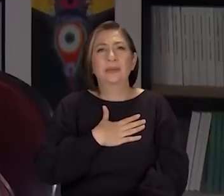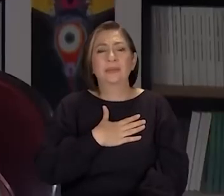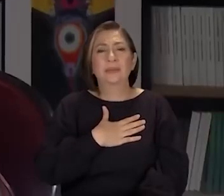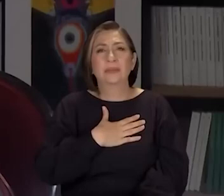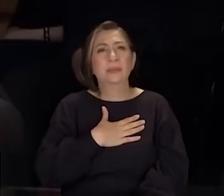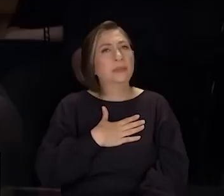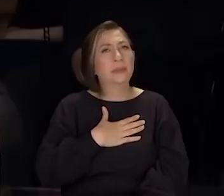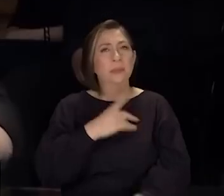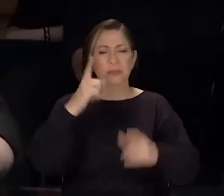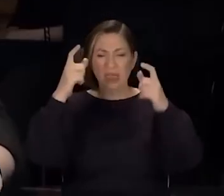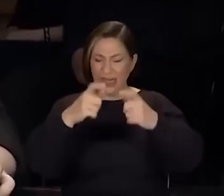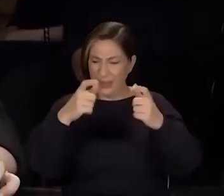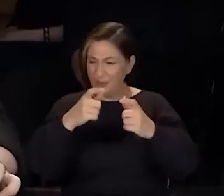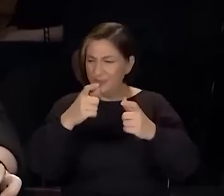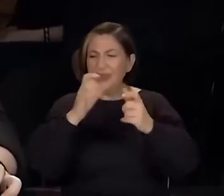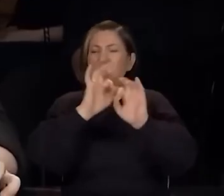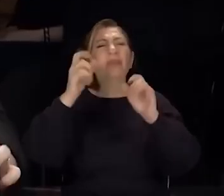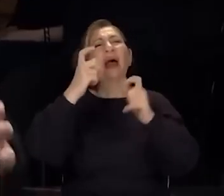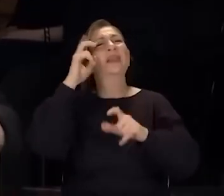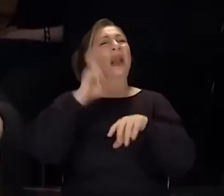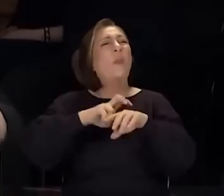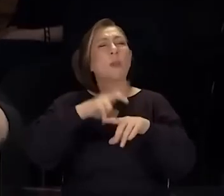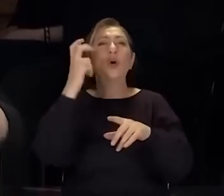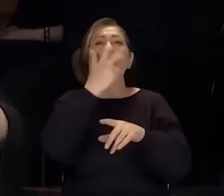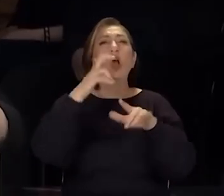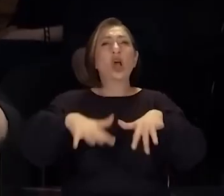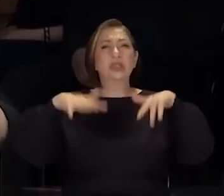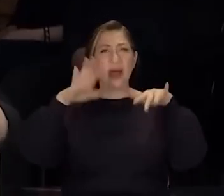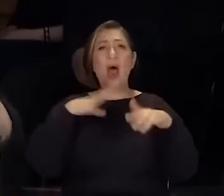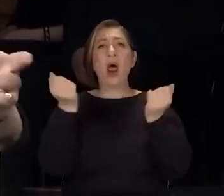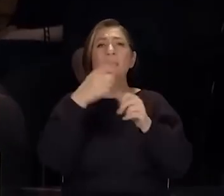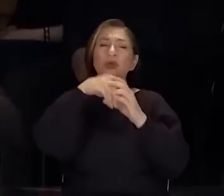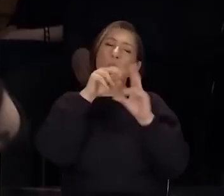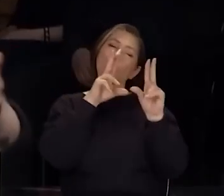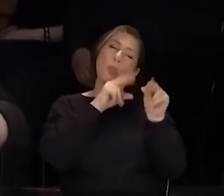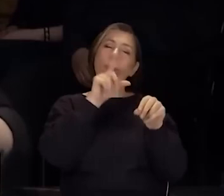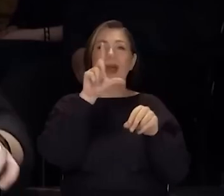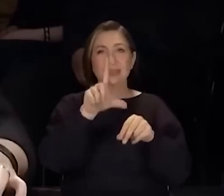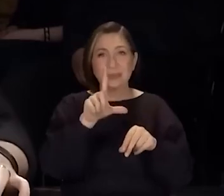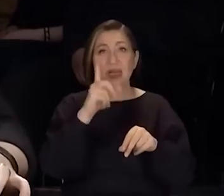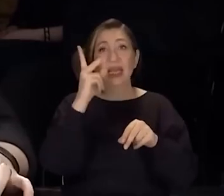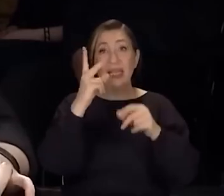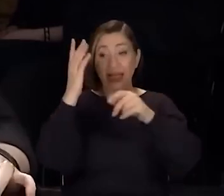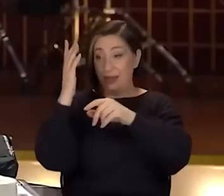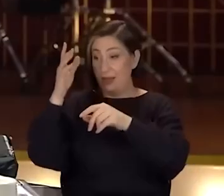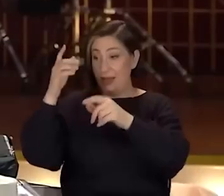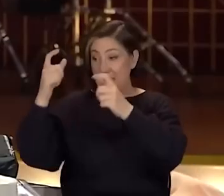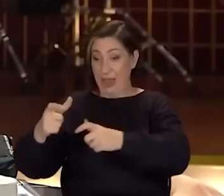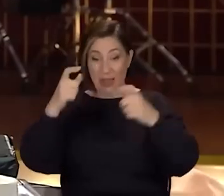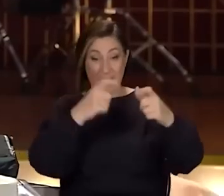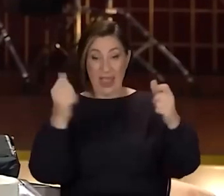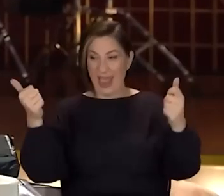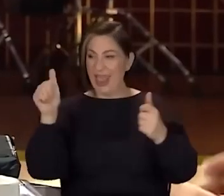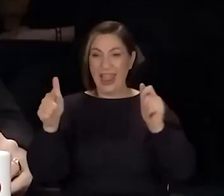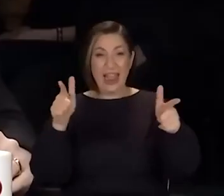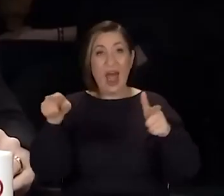bir şehirde hatırlayamıyorum şimdi, konser var ve araçta uyumam gerekiyor. Çünkü iki şehir arasında şey yok, uçak